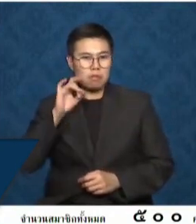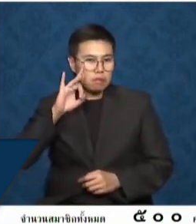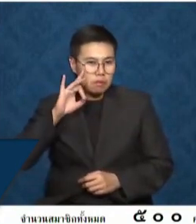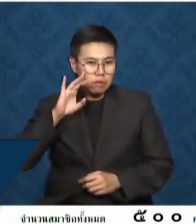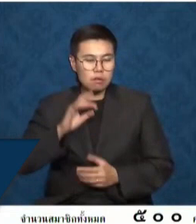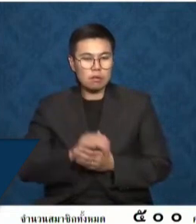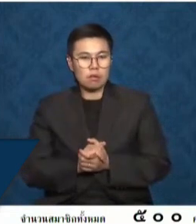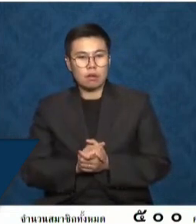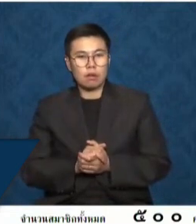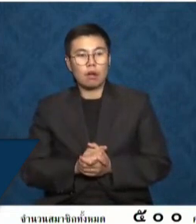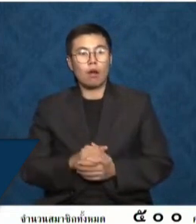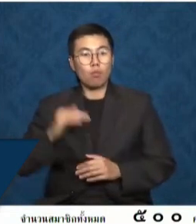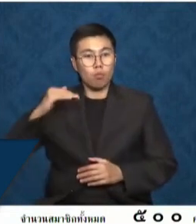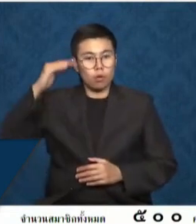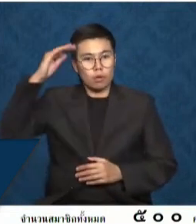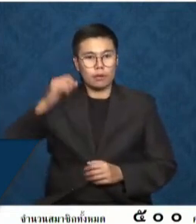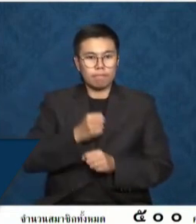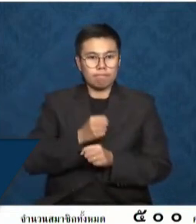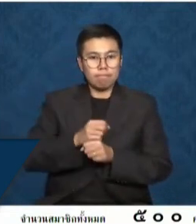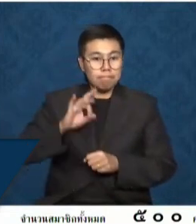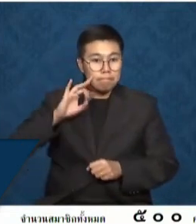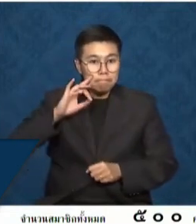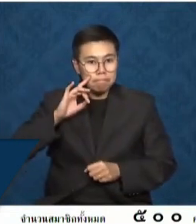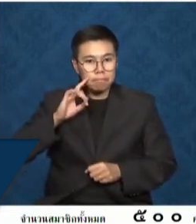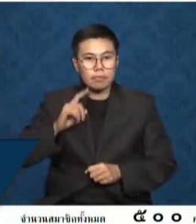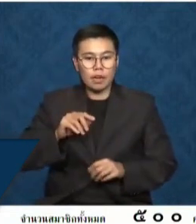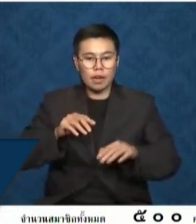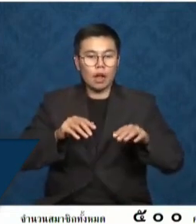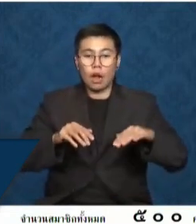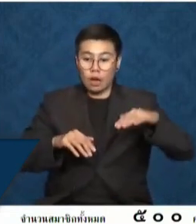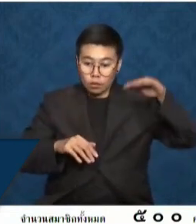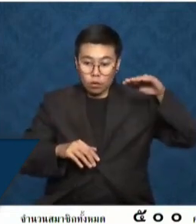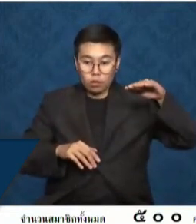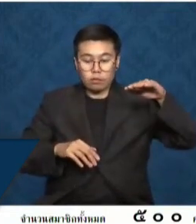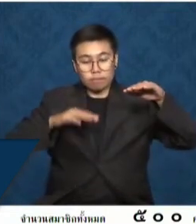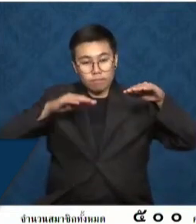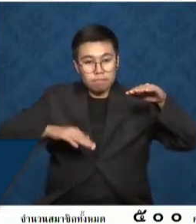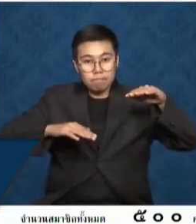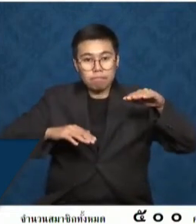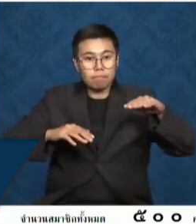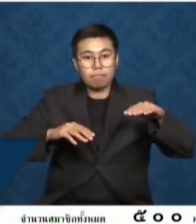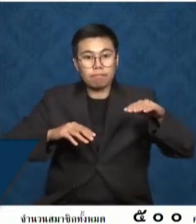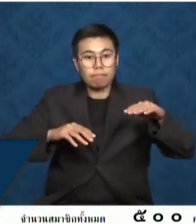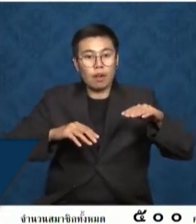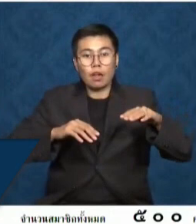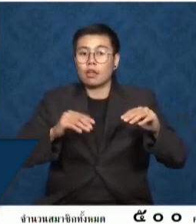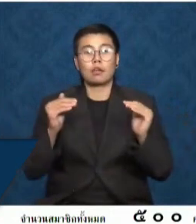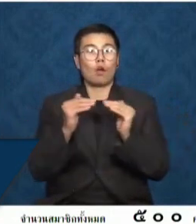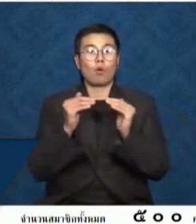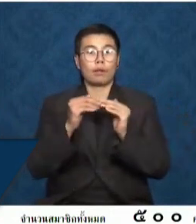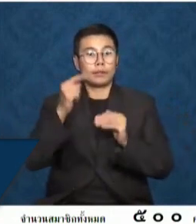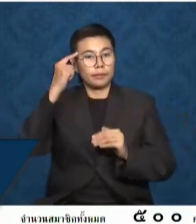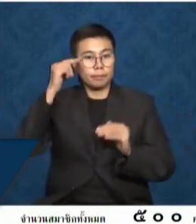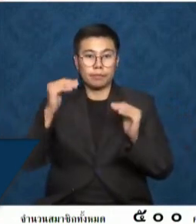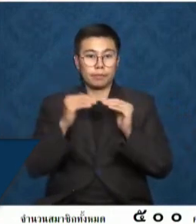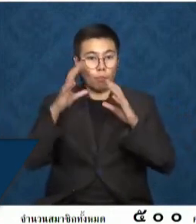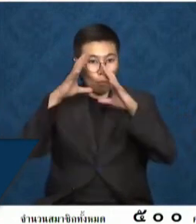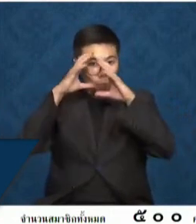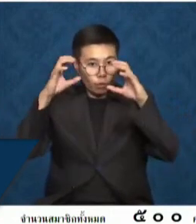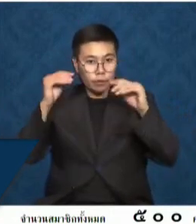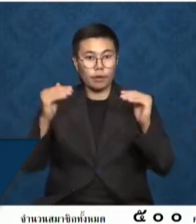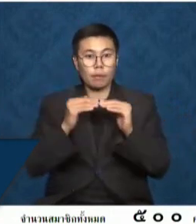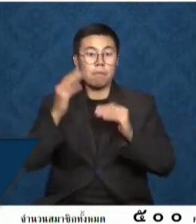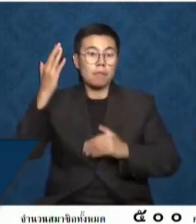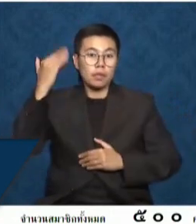ย่างเราทำตัวก้าวร้าวกว่าสองคนนี้ก็จะไม่ต่างกันเลยแม้กระทั่งอายุต่างกันมากก็ตามเมื่อสักครู่ท่านประธานเด็กเยาวชนจำน